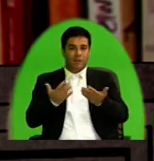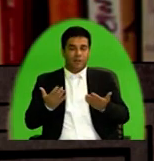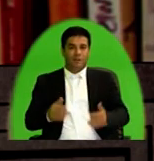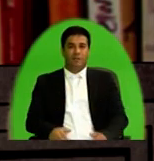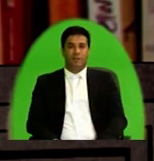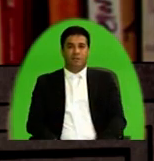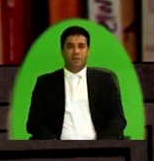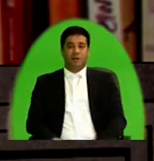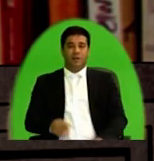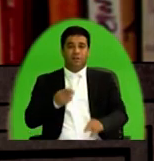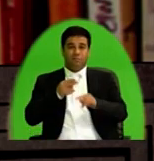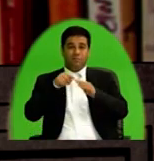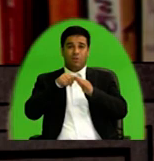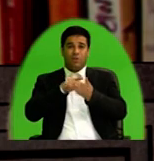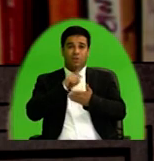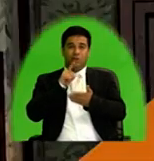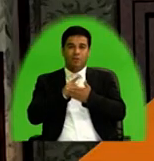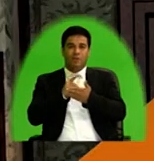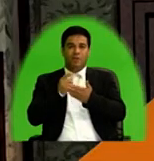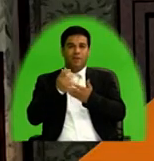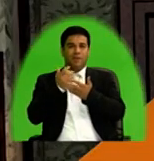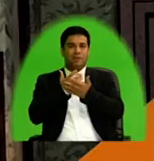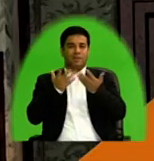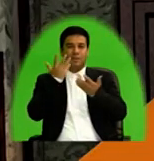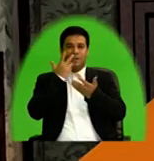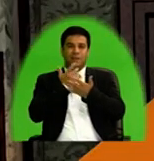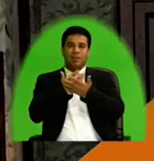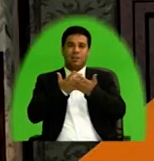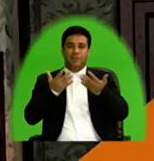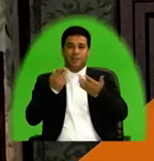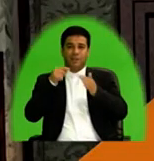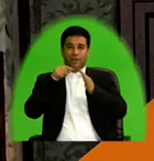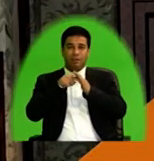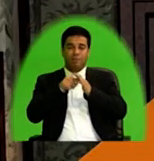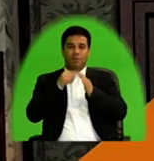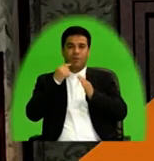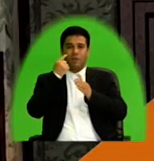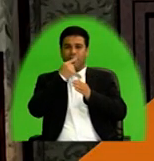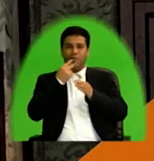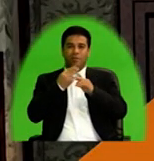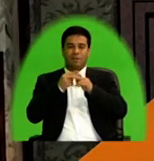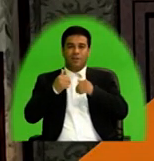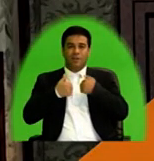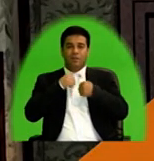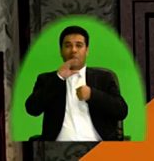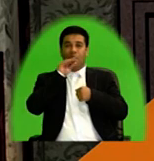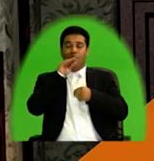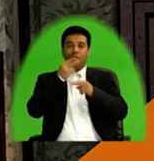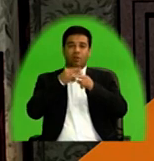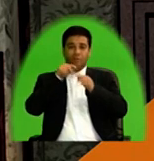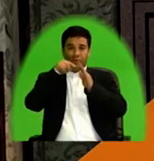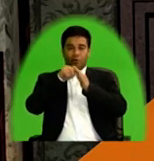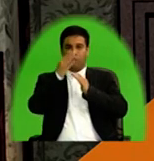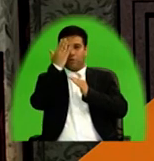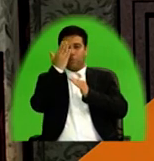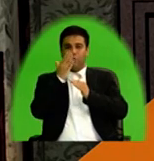наглядному материалу должны быть красочными. Выполняя артикуляционные упражнения, надо перед зеркалом. Спина